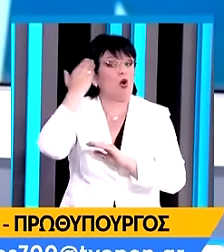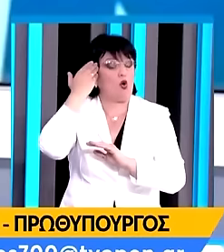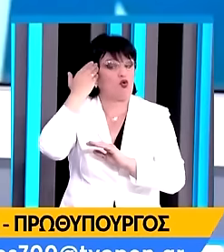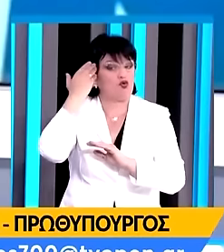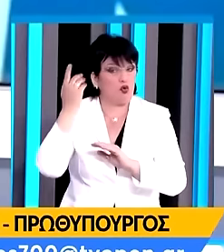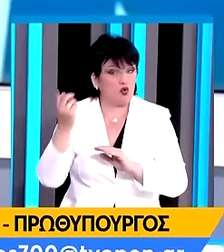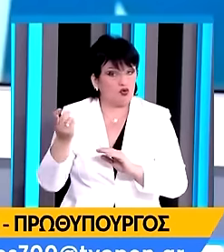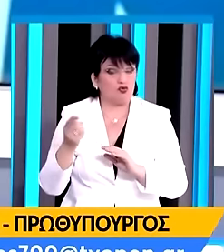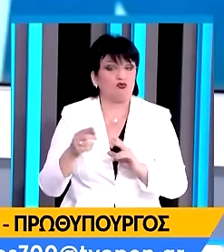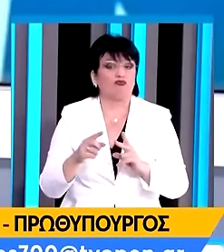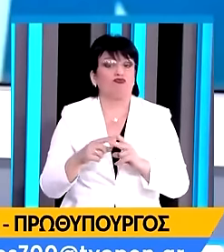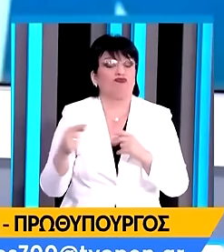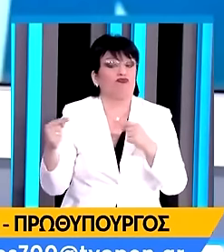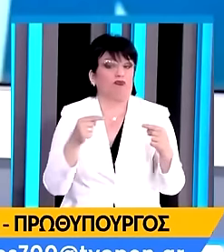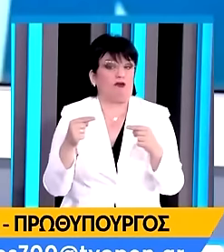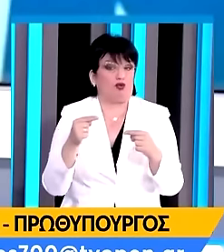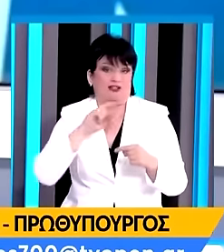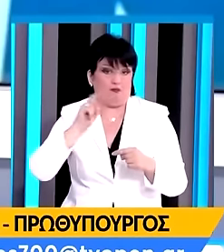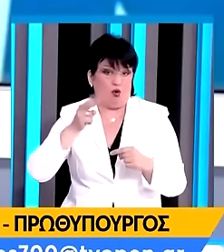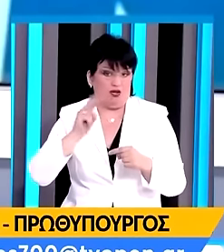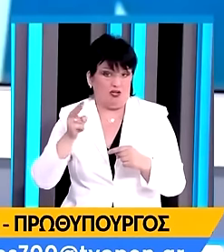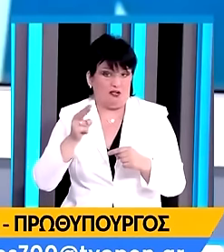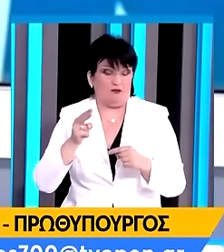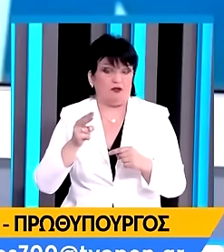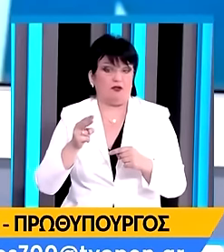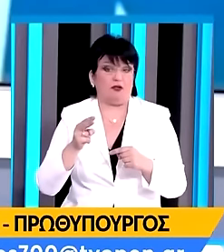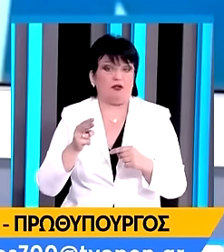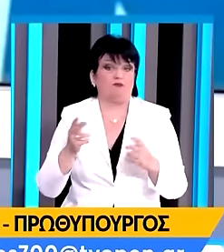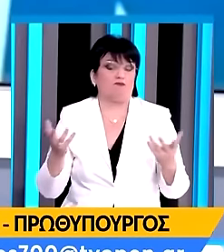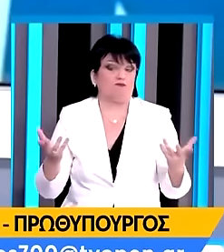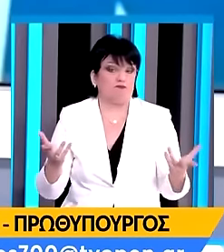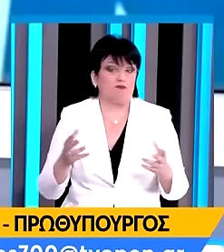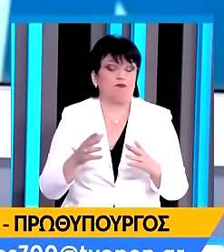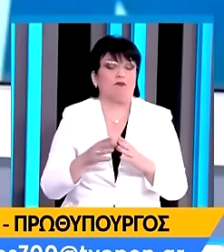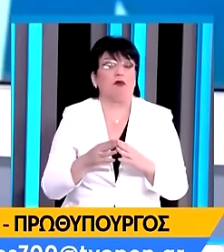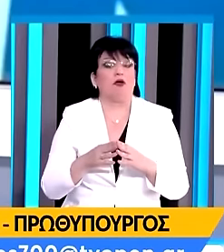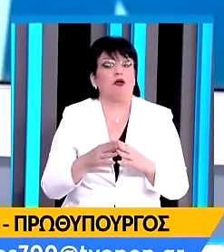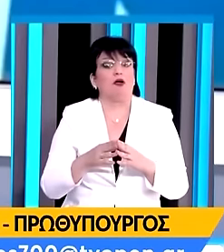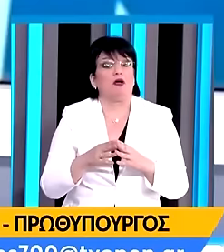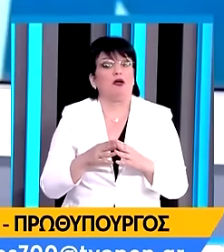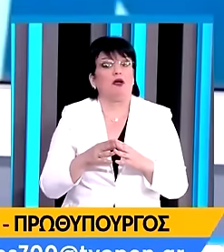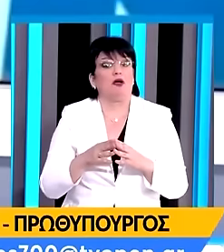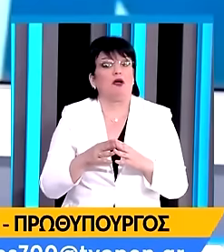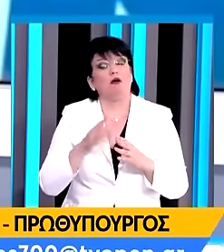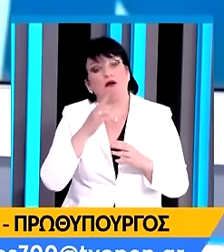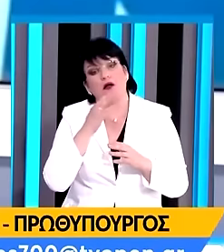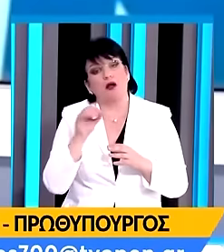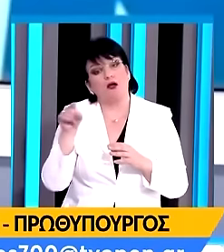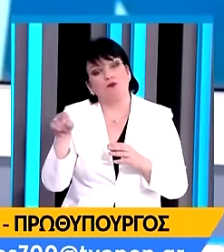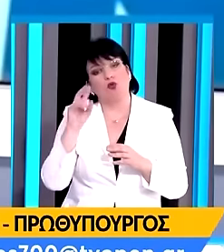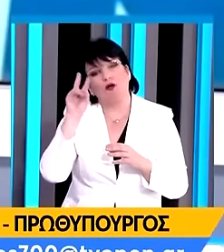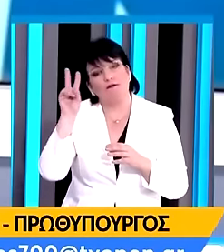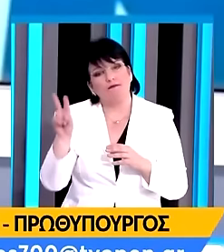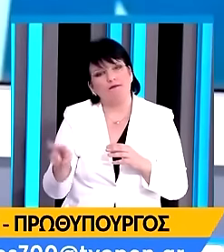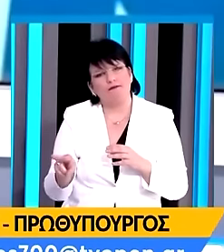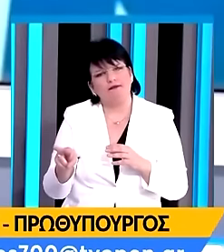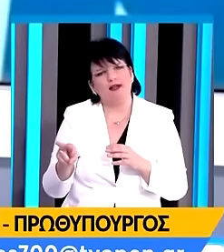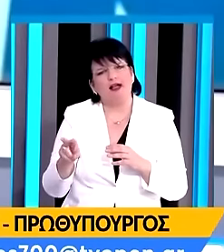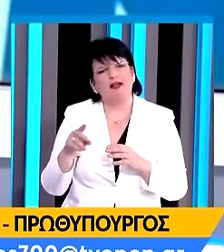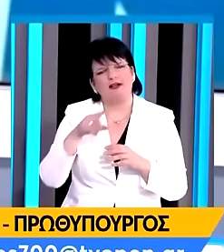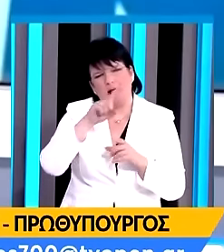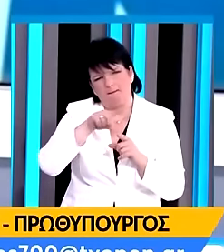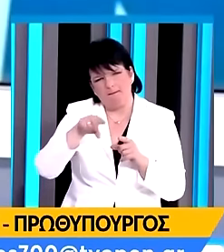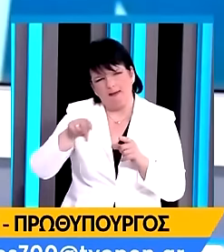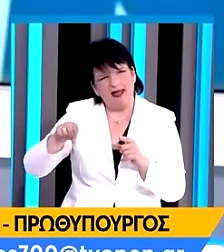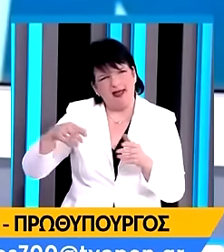βλέπω από την αντιπολίτευση είναι έναν απολυτικ lifestyle λαϊκισμό, ο οποίος έρχεται όμως και τέμνεται με τις χειρότερες